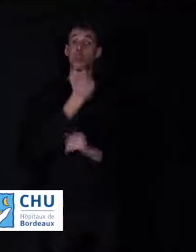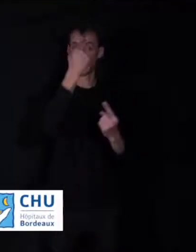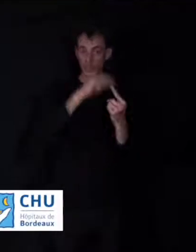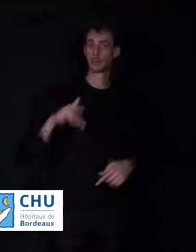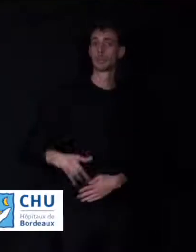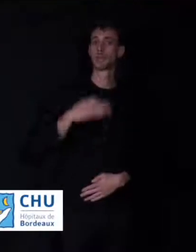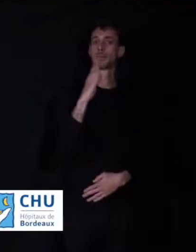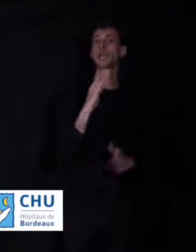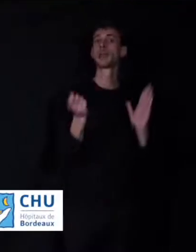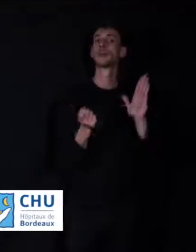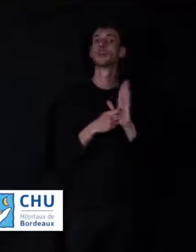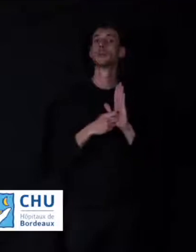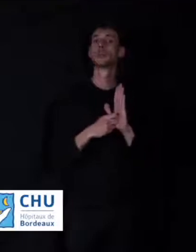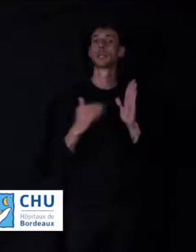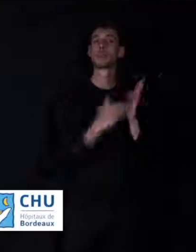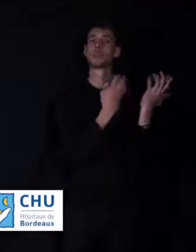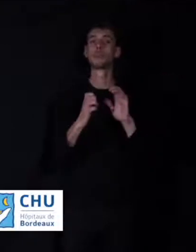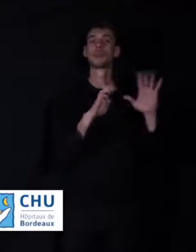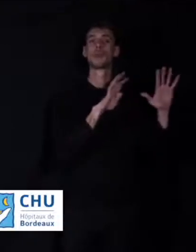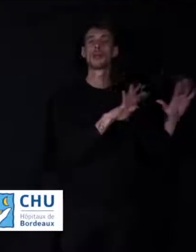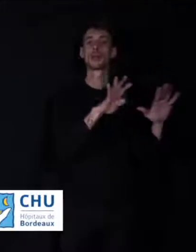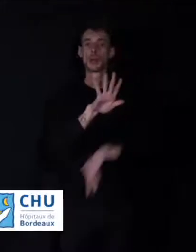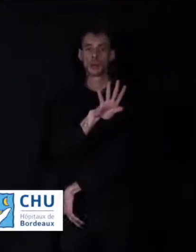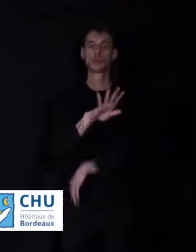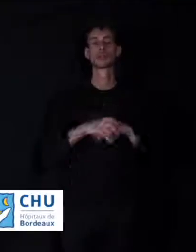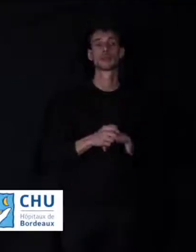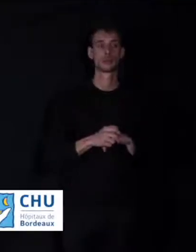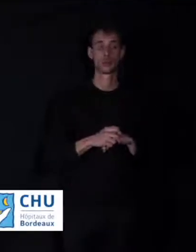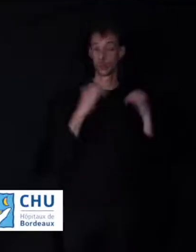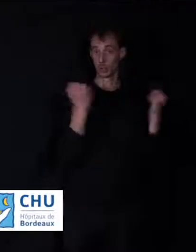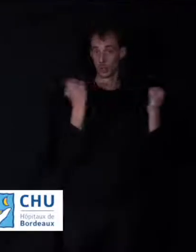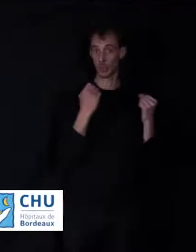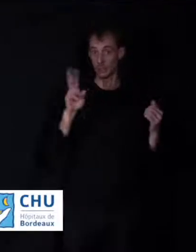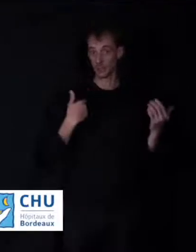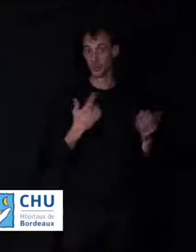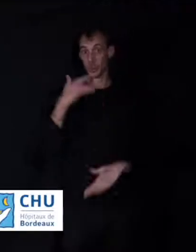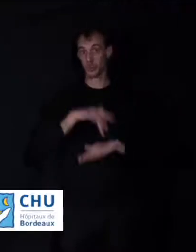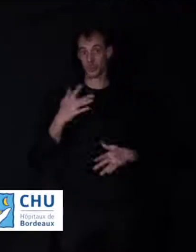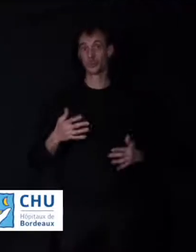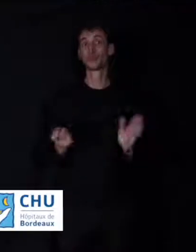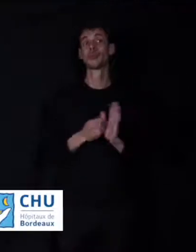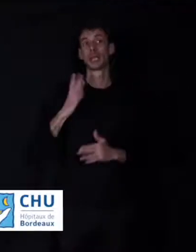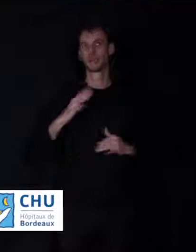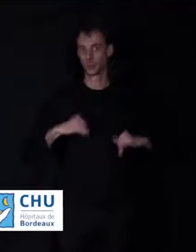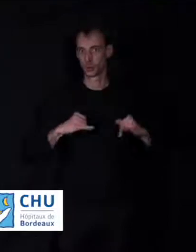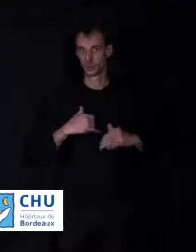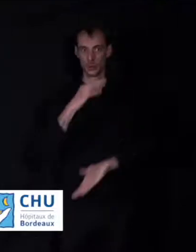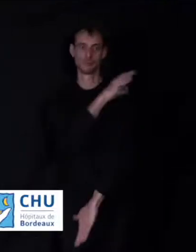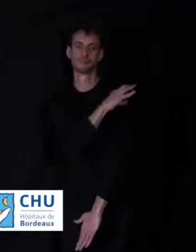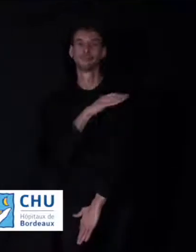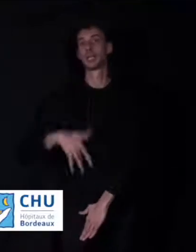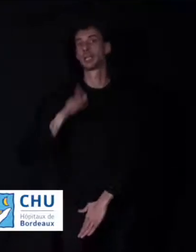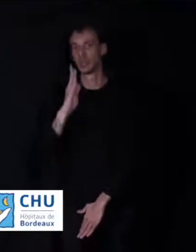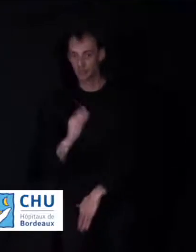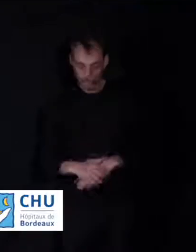en 1994, qui est assez massive. Je faisais partie des jeunes vaccinés contre l'hépatite B, mais qui a été assez vite